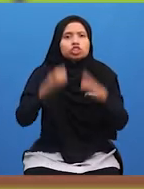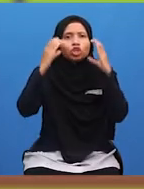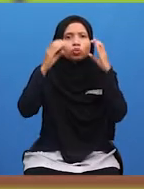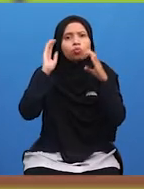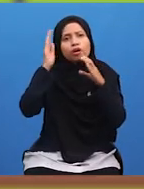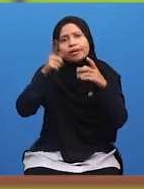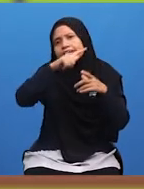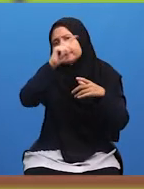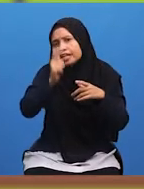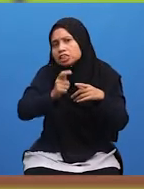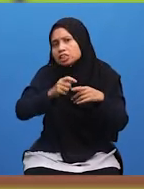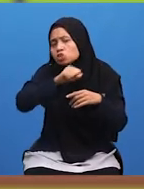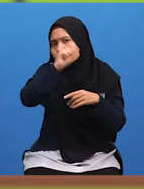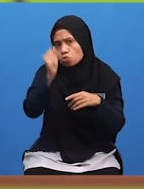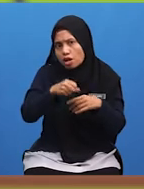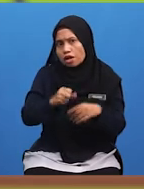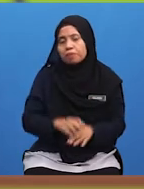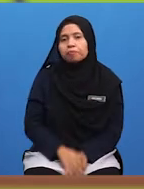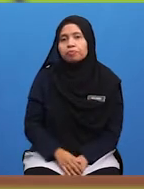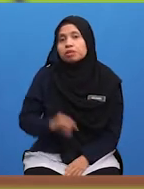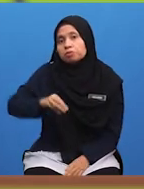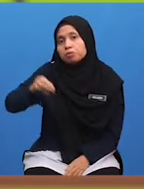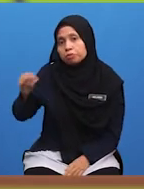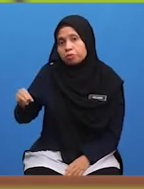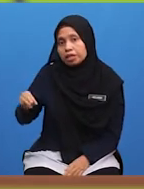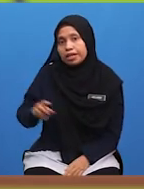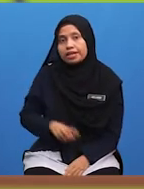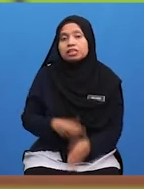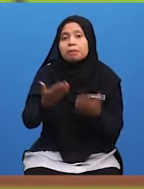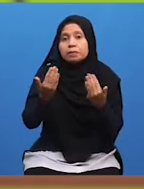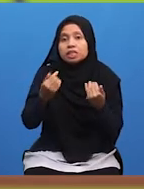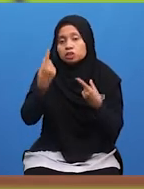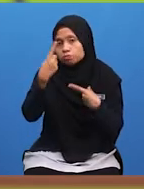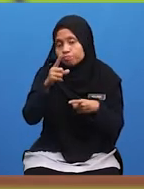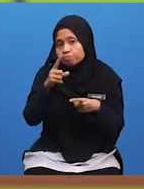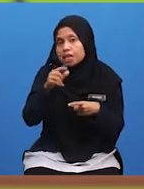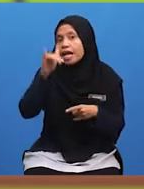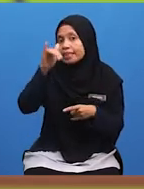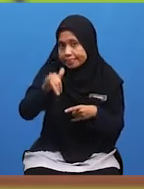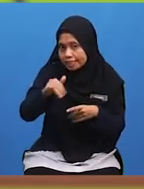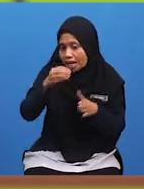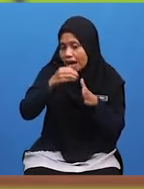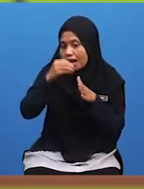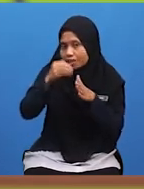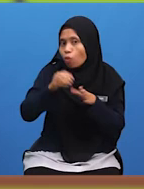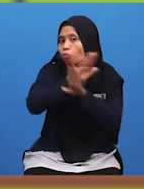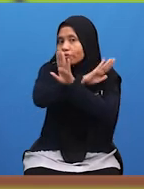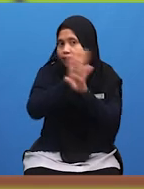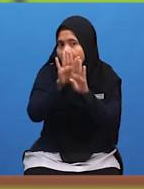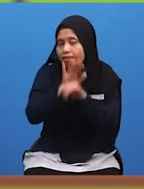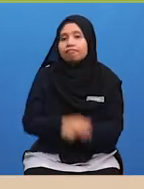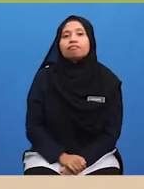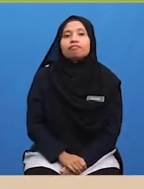akan bertanya beberapa soalan. Murid-murid diminta jawab ya atau